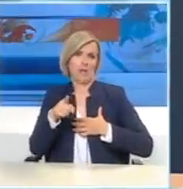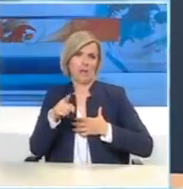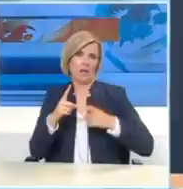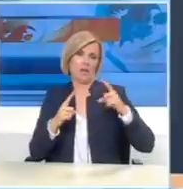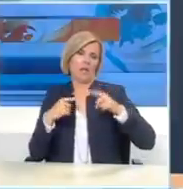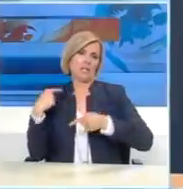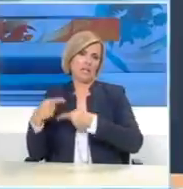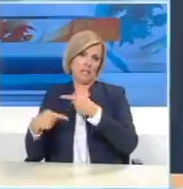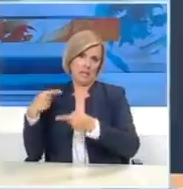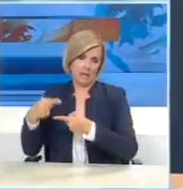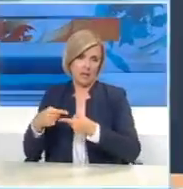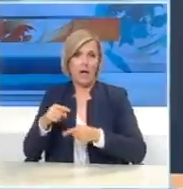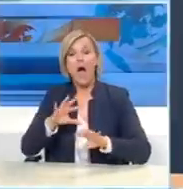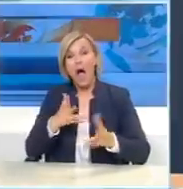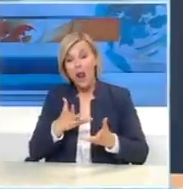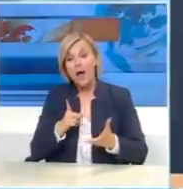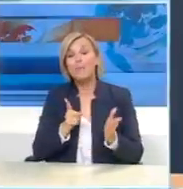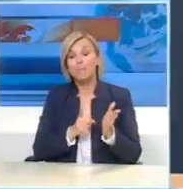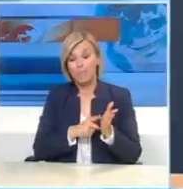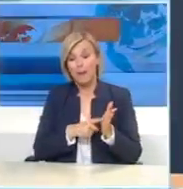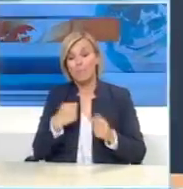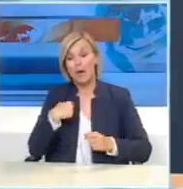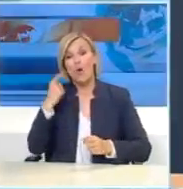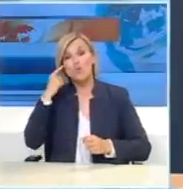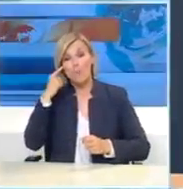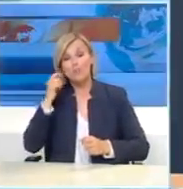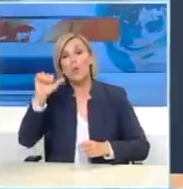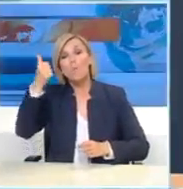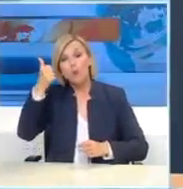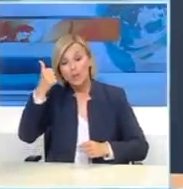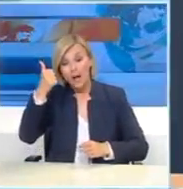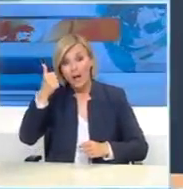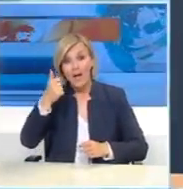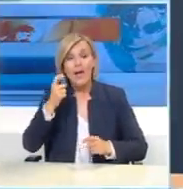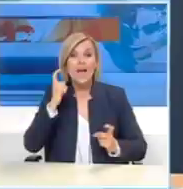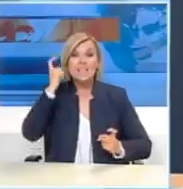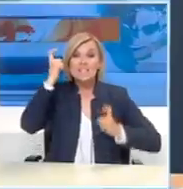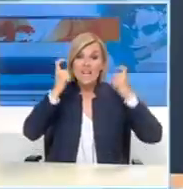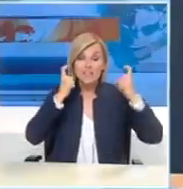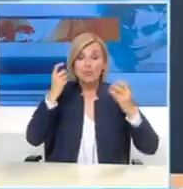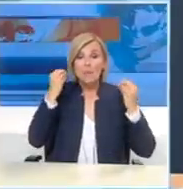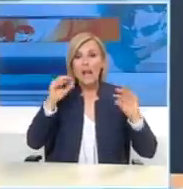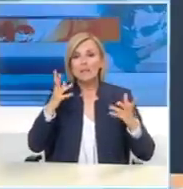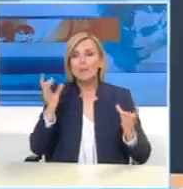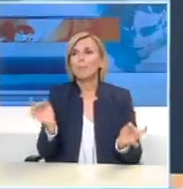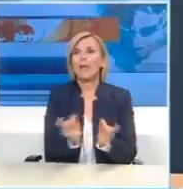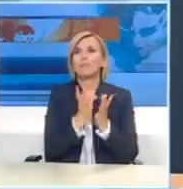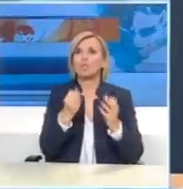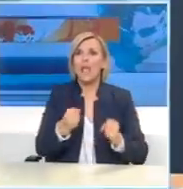Εγώ νομίζω πρέπει να υπάρχει επαγρύπνηση πρώτον για τα συμπτώματα. Και χτες ο Παγκόσμιος Οργανισμός